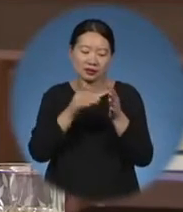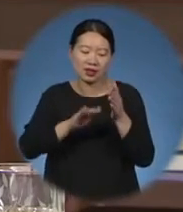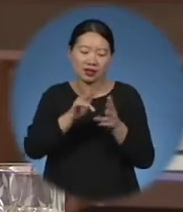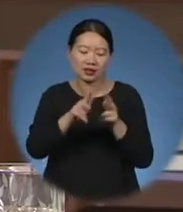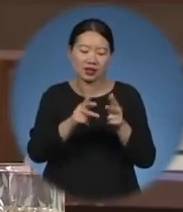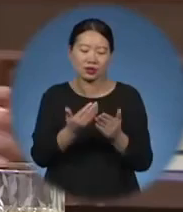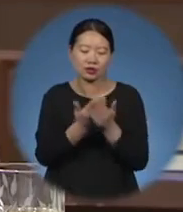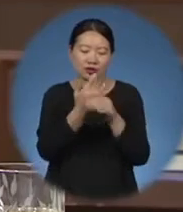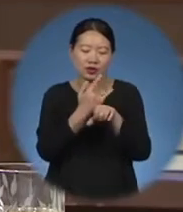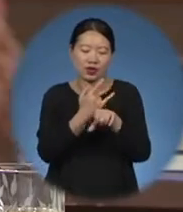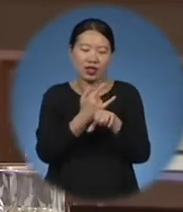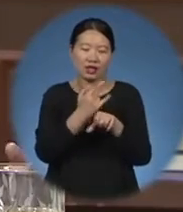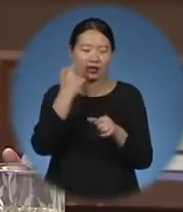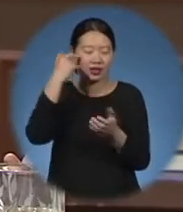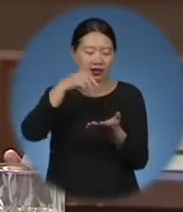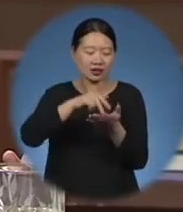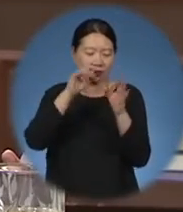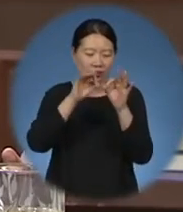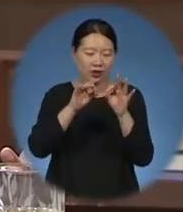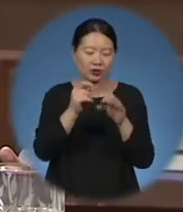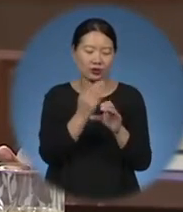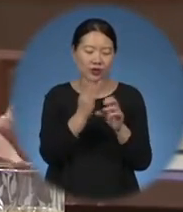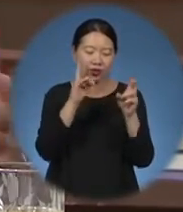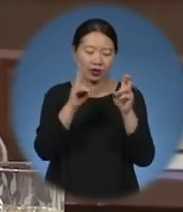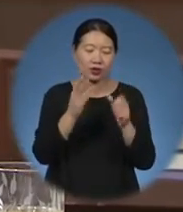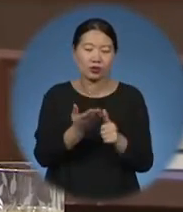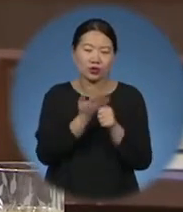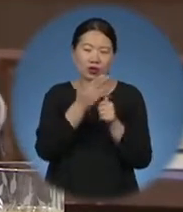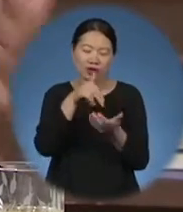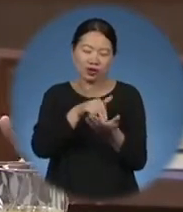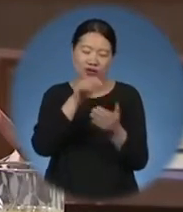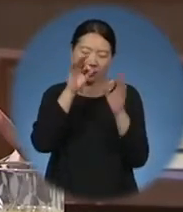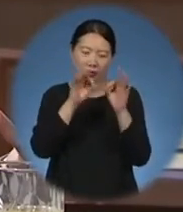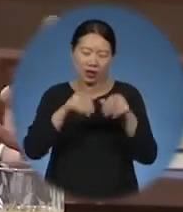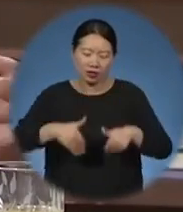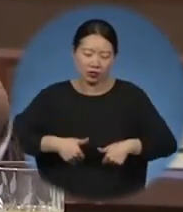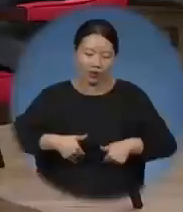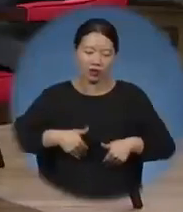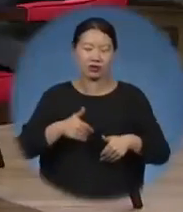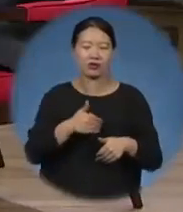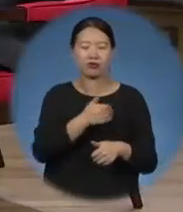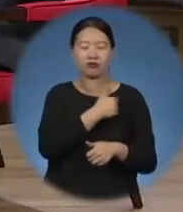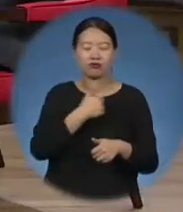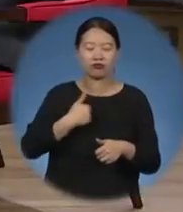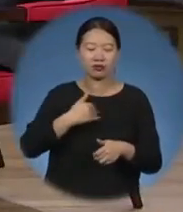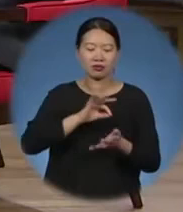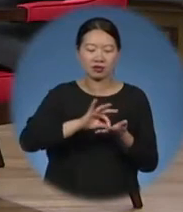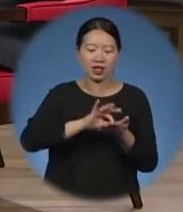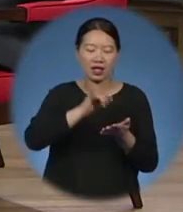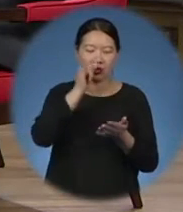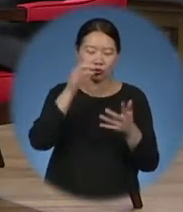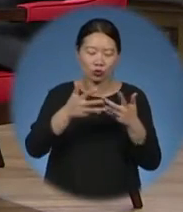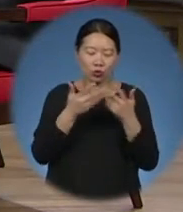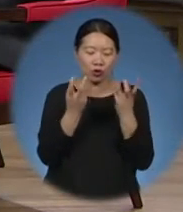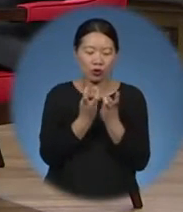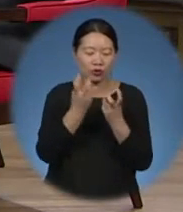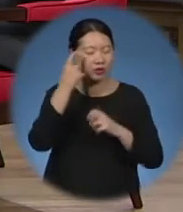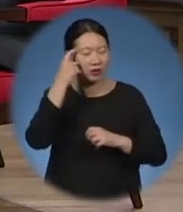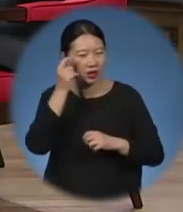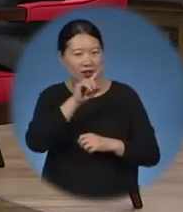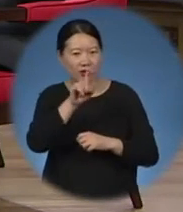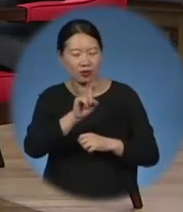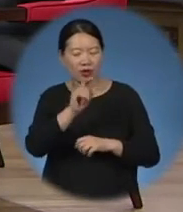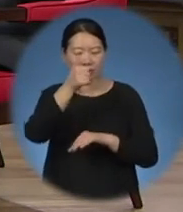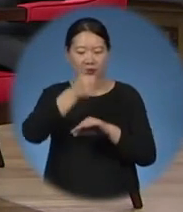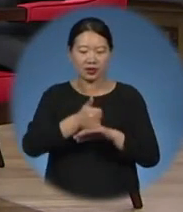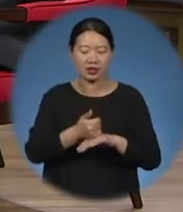육성이라는 관점에서 또 중소기업 육성이라는 관점에서 필요한 경우는 좀 과감하게 뭐 이걸 어떻게 조화를 이룰 것인가 하는 거고 마지막